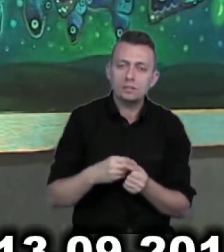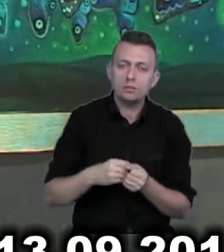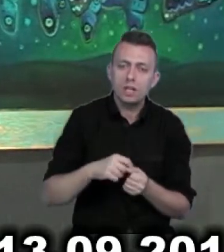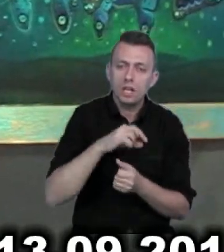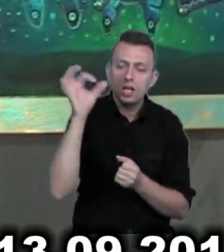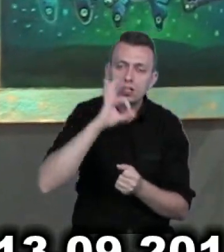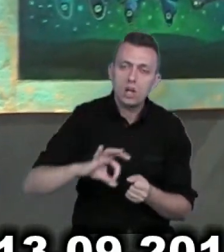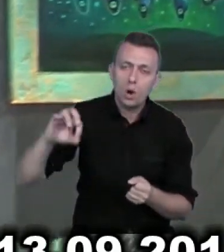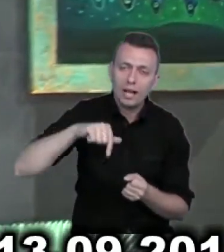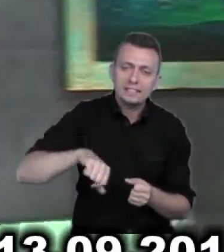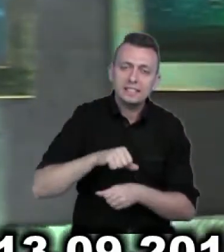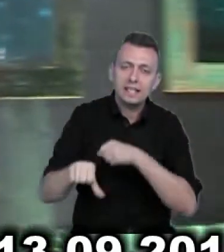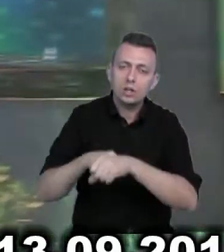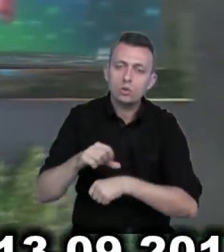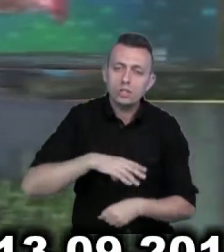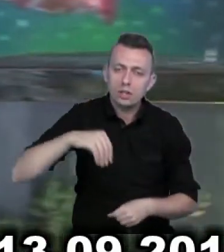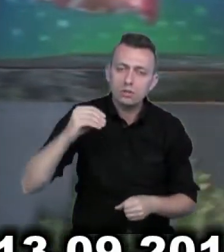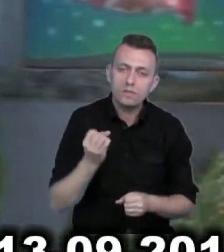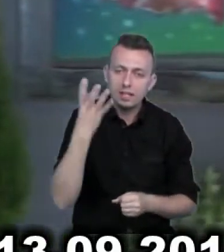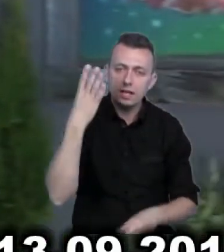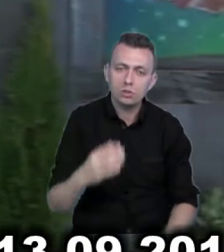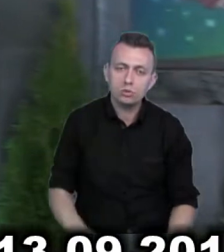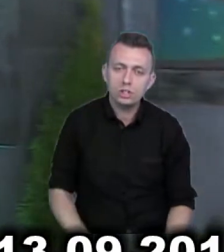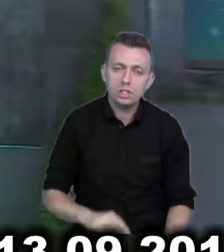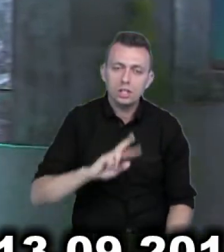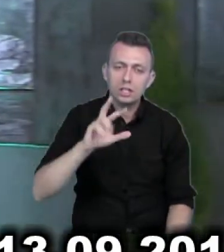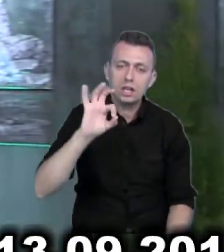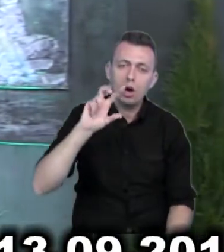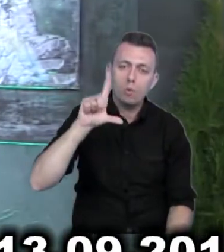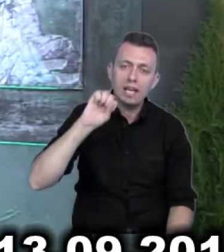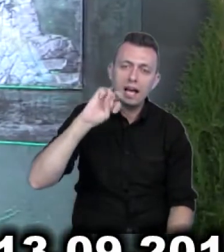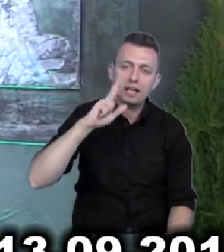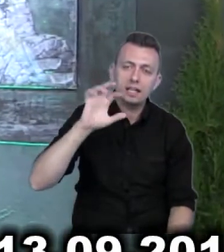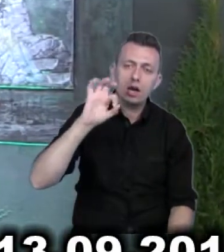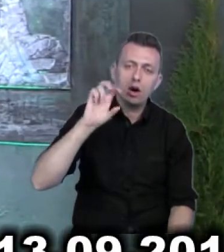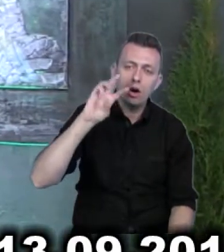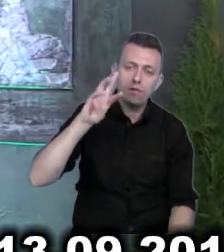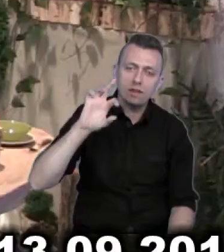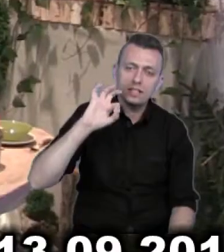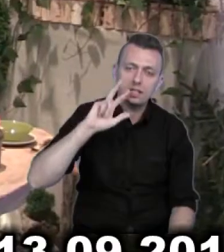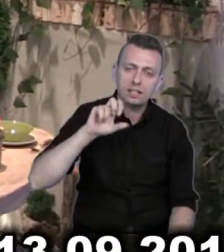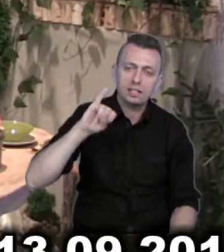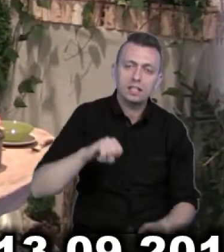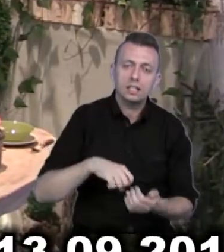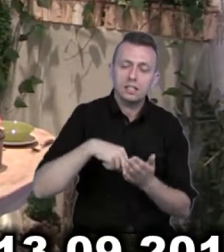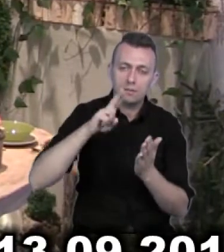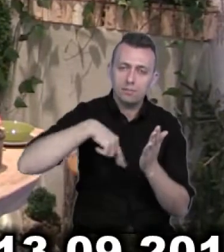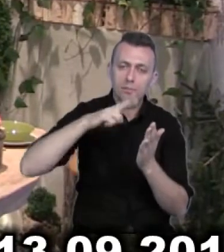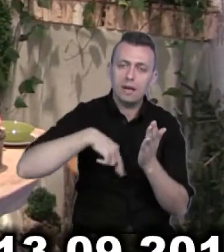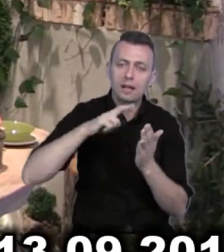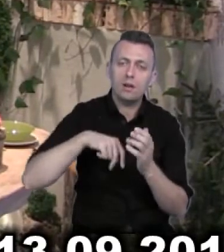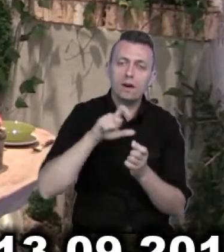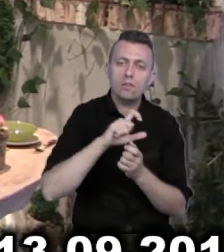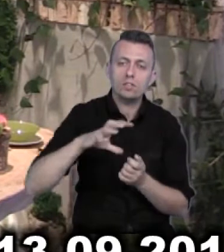Centrum Teatru Muzyki i Tańca można oglądać pracę Adama Kołakowskiego. Wystawa zatytułowana jest Moja baśń. Wernisaż odbył się podczas Święta